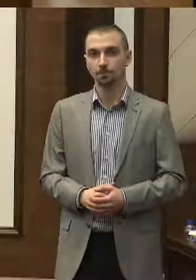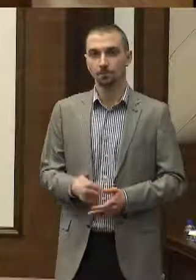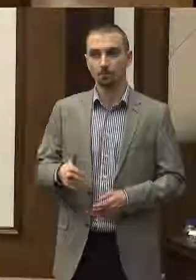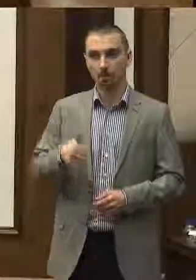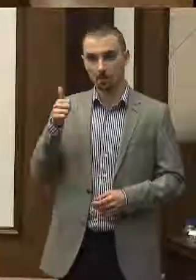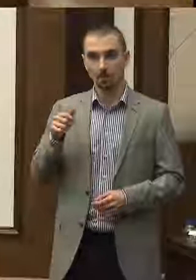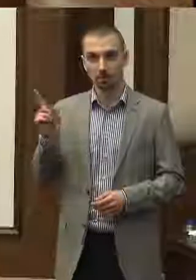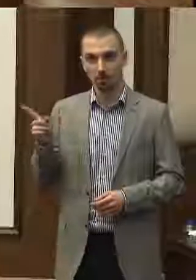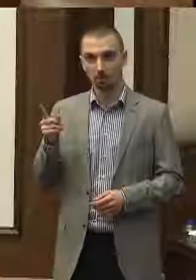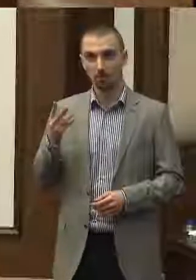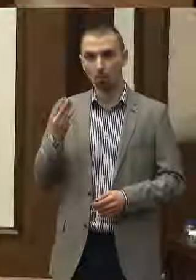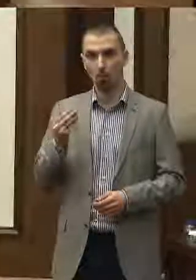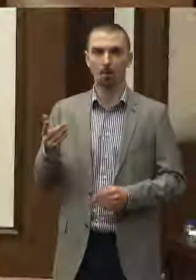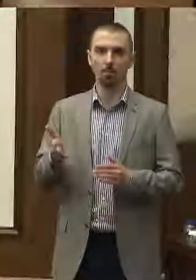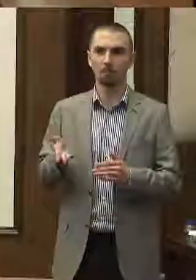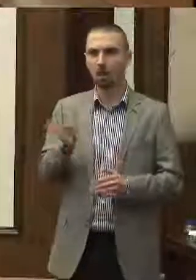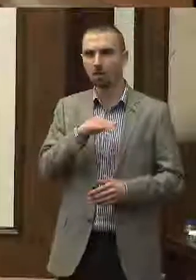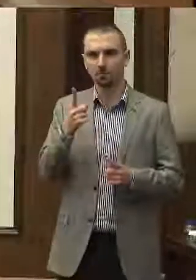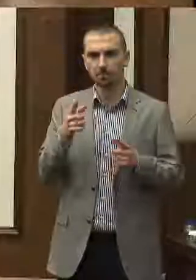Başkanımı ayrı bir yere koyuyorum.